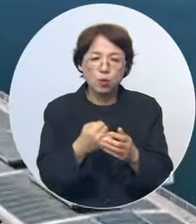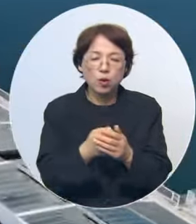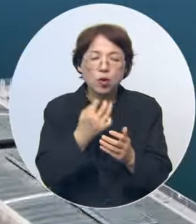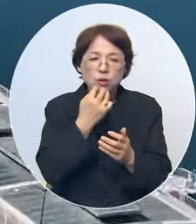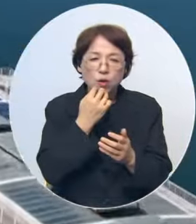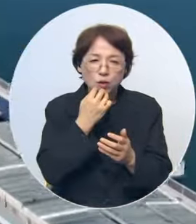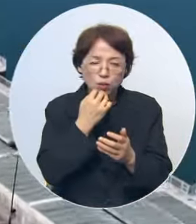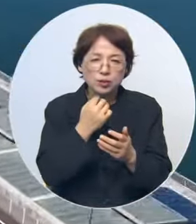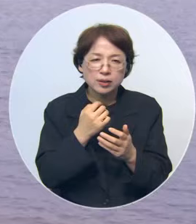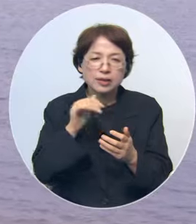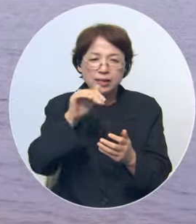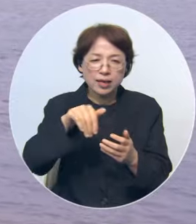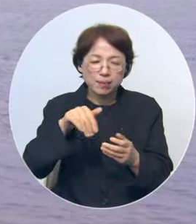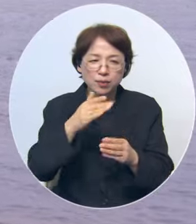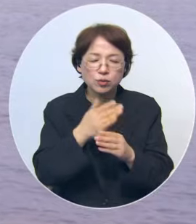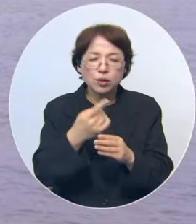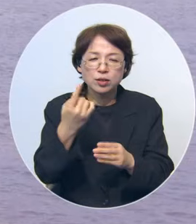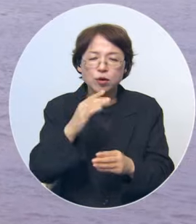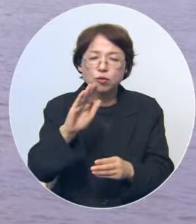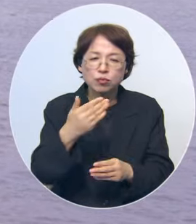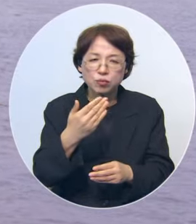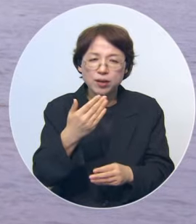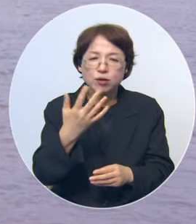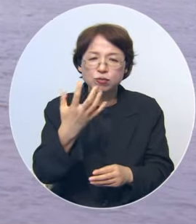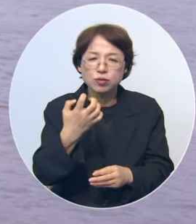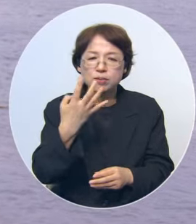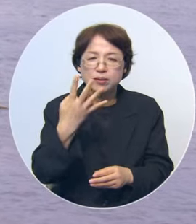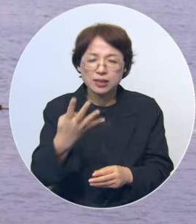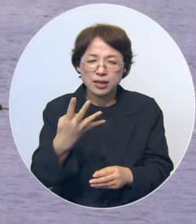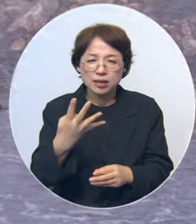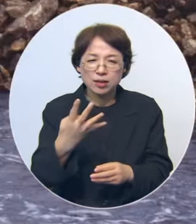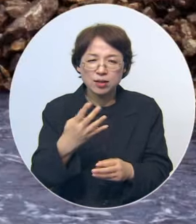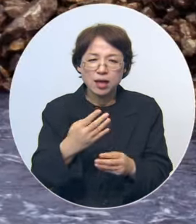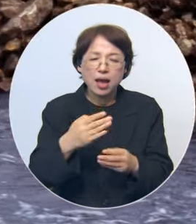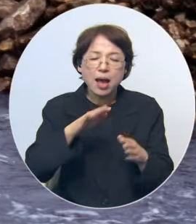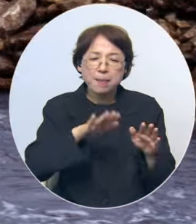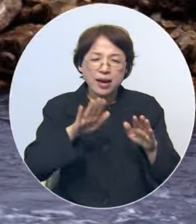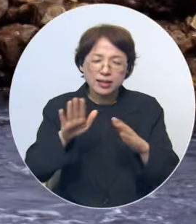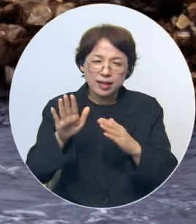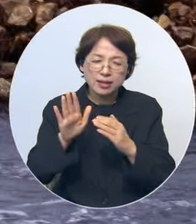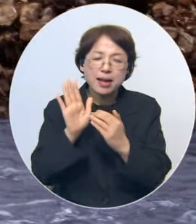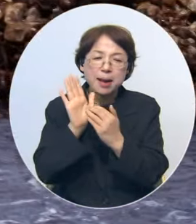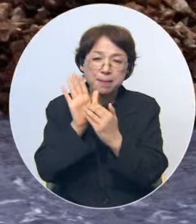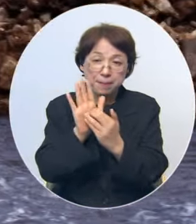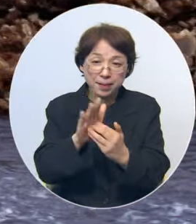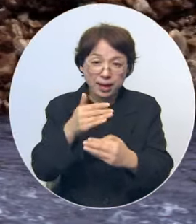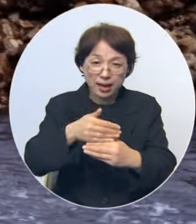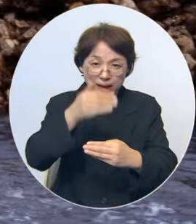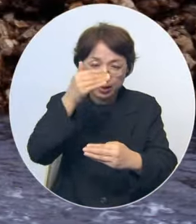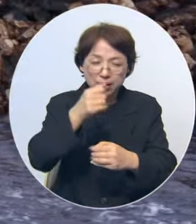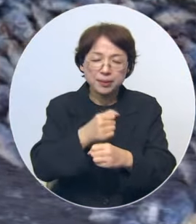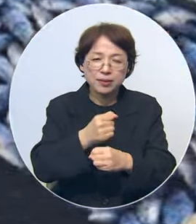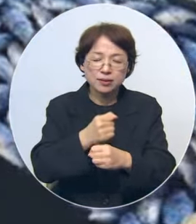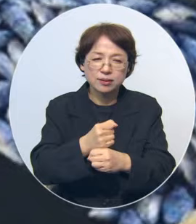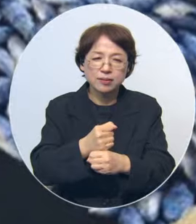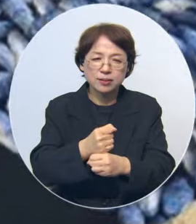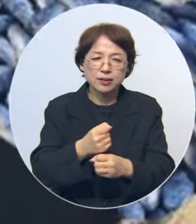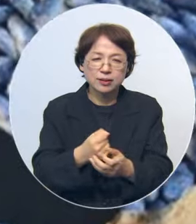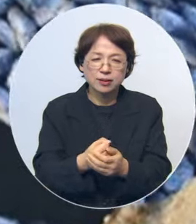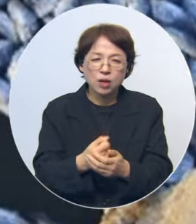속에 지난 1994년 시화 방조제를 축조하며 바다를 막아 만들었습니다. 하지만 개발과 함께